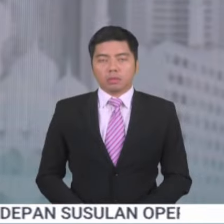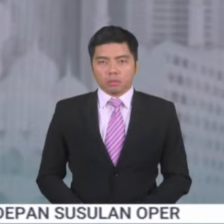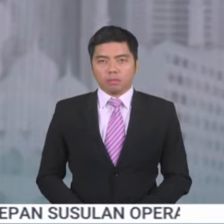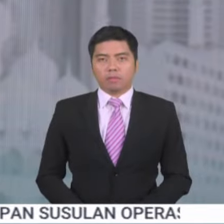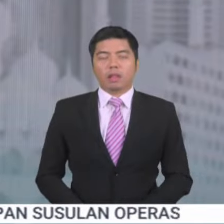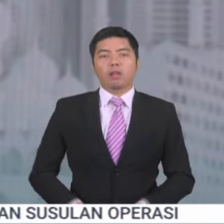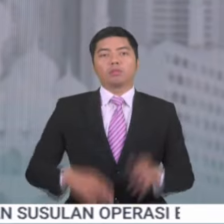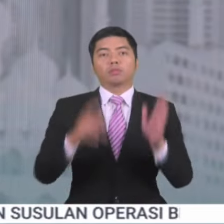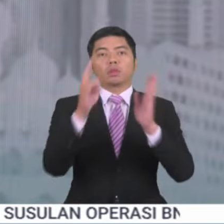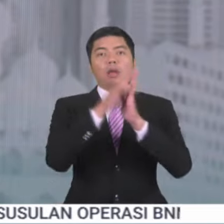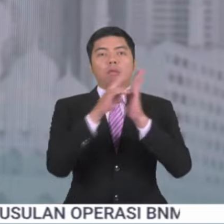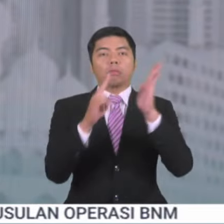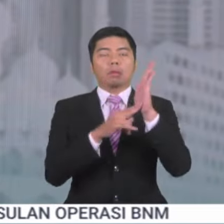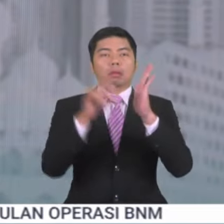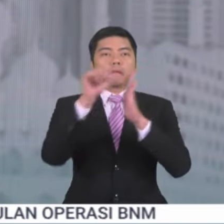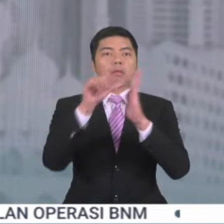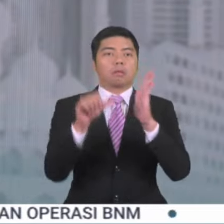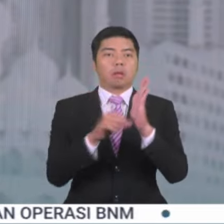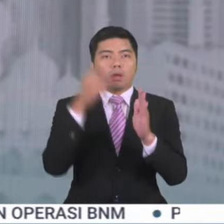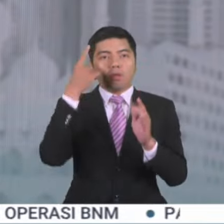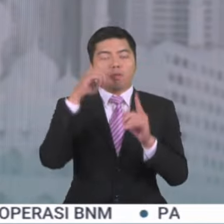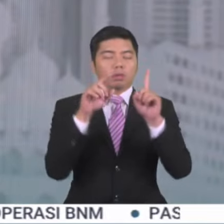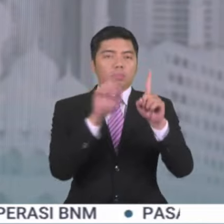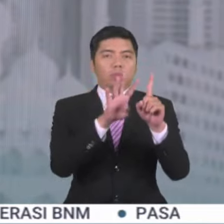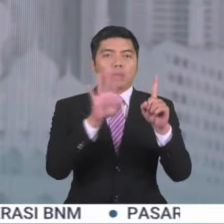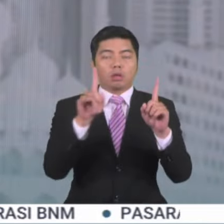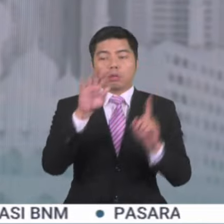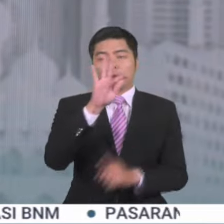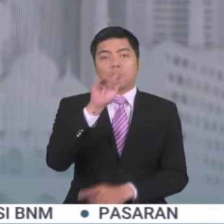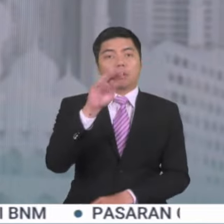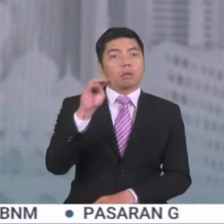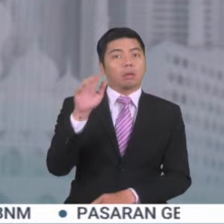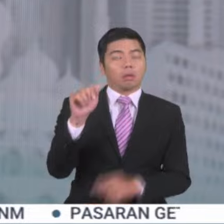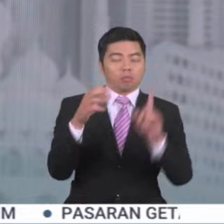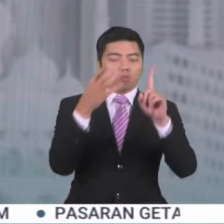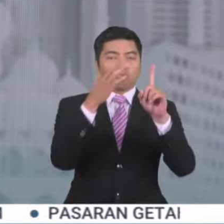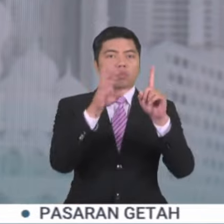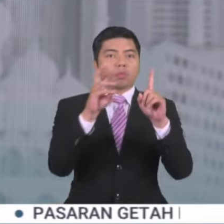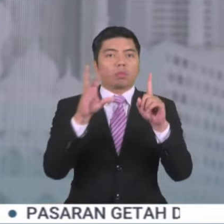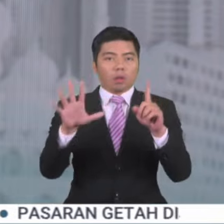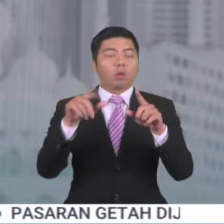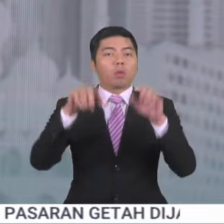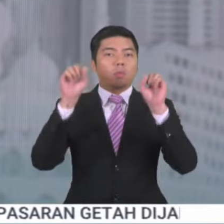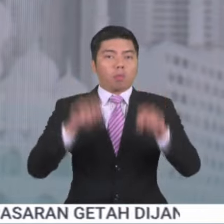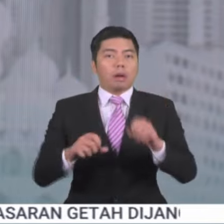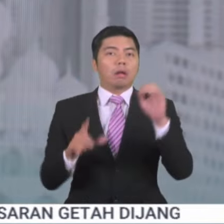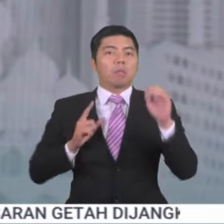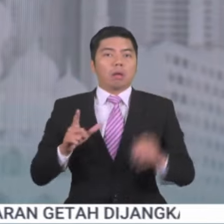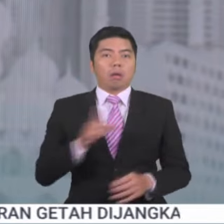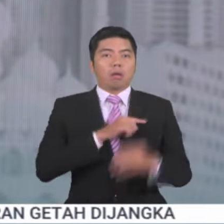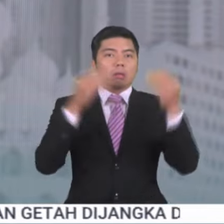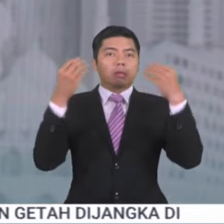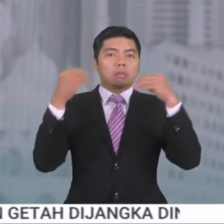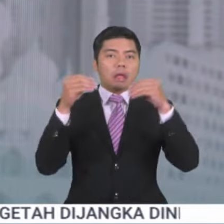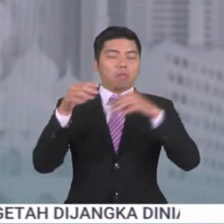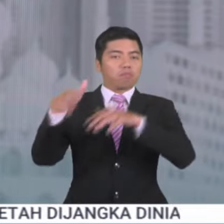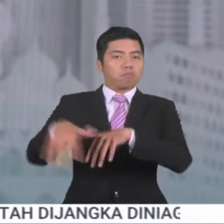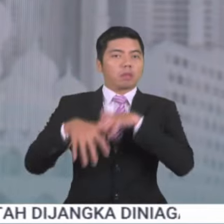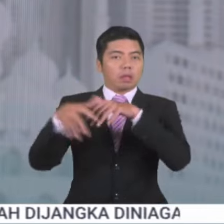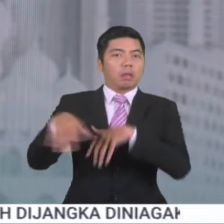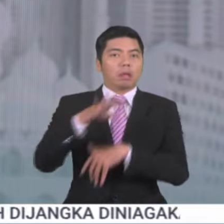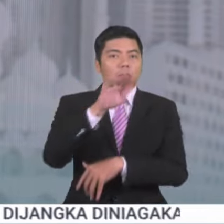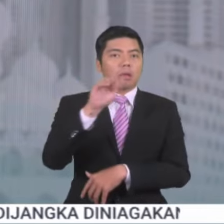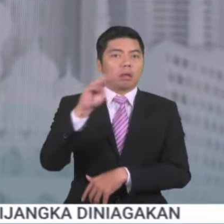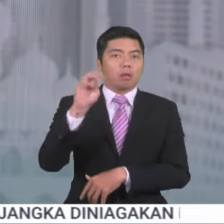Bertemu kembali. Pindaan terhadap Akta 141 Farma 1965 membolehkan Lembaga Pemasaran Pertanian Persekutuan